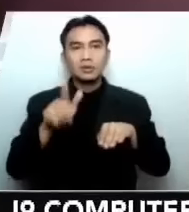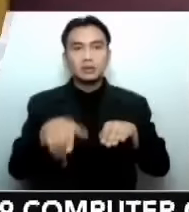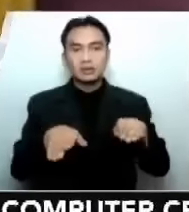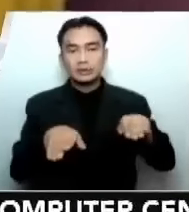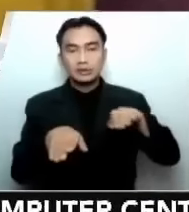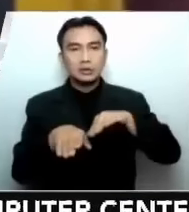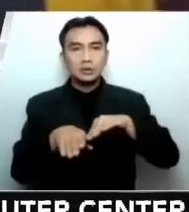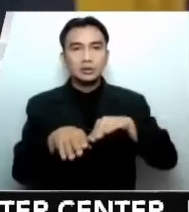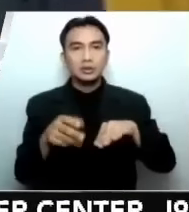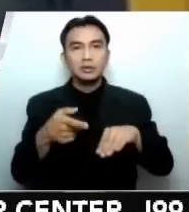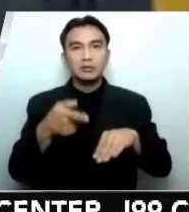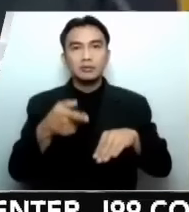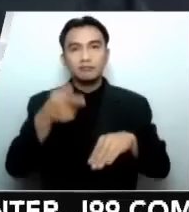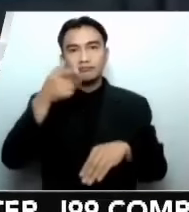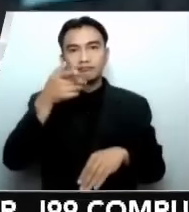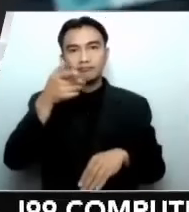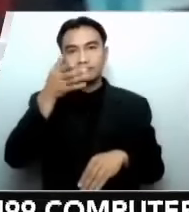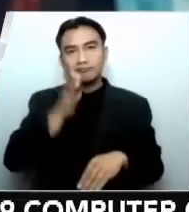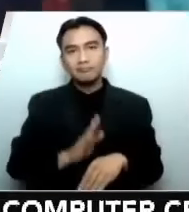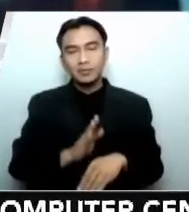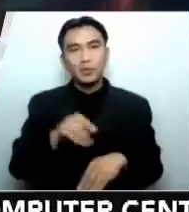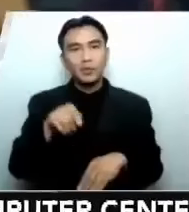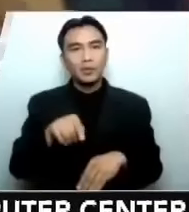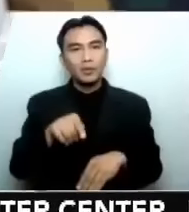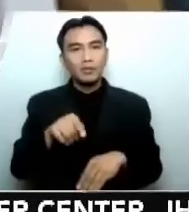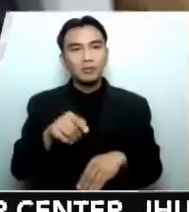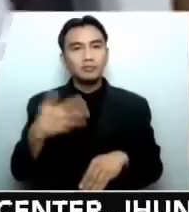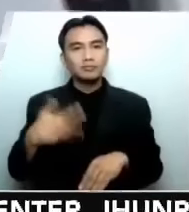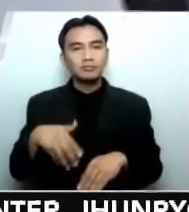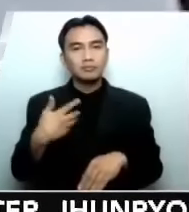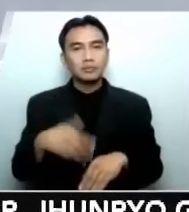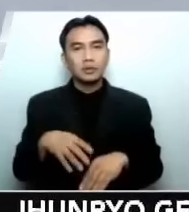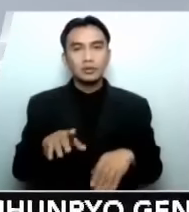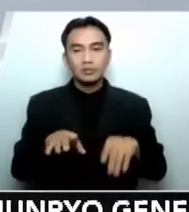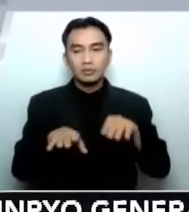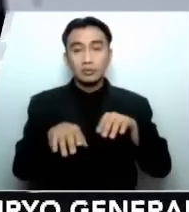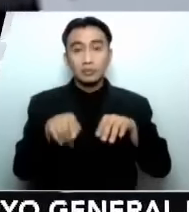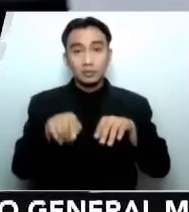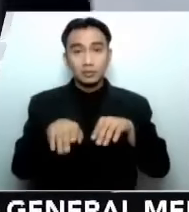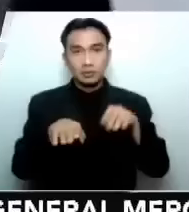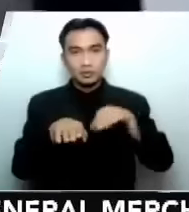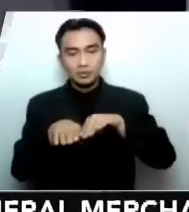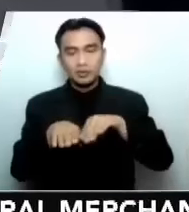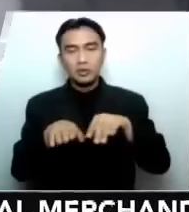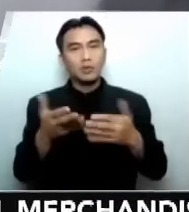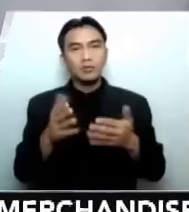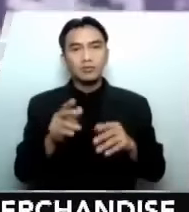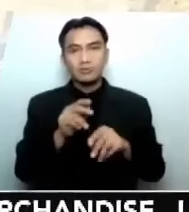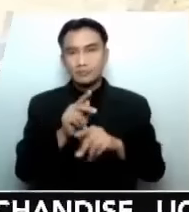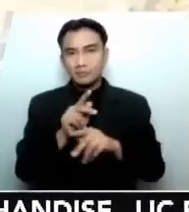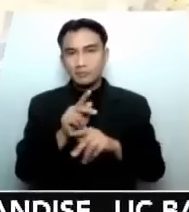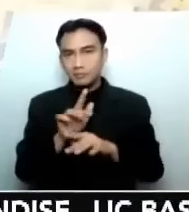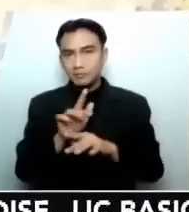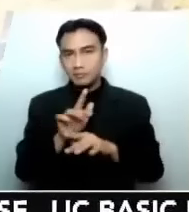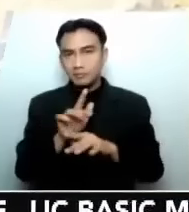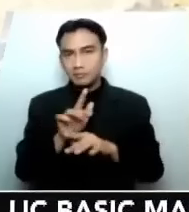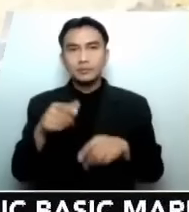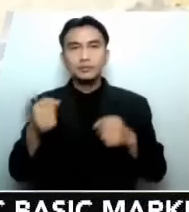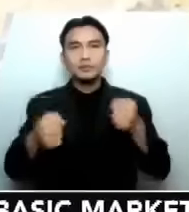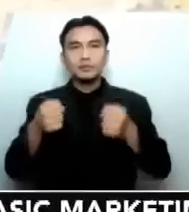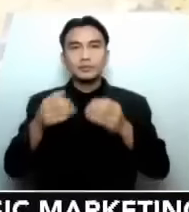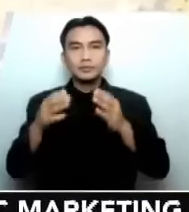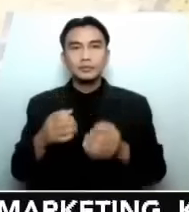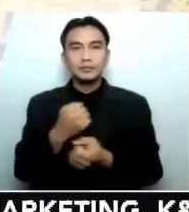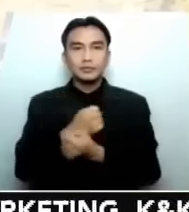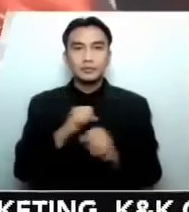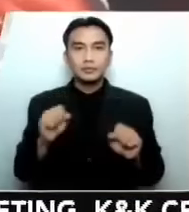ng sasakyan. Buti na lang walang nakasakay sa bahaging yon. Ligtas ang driver nito. Sugatan naman ang driver